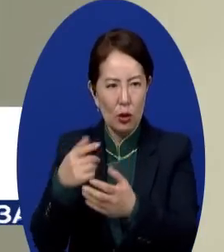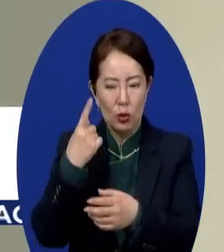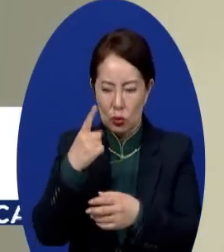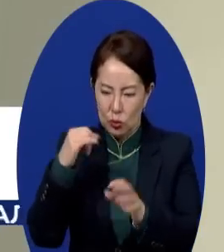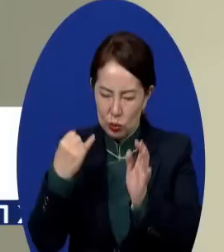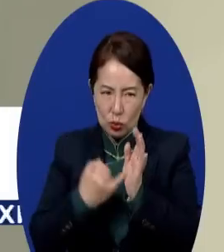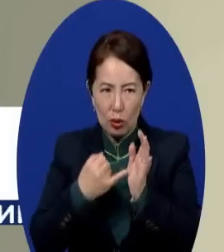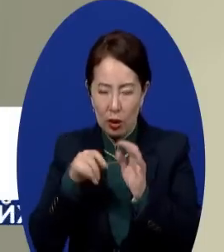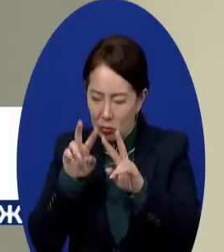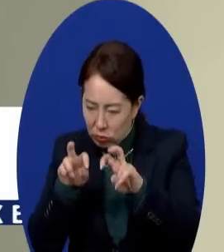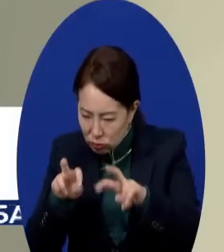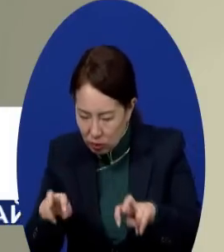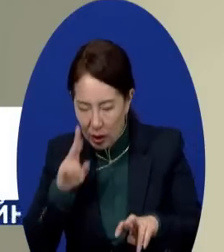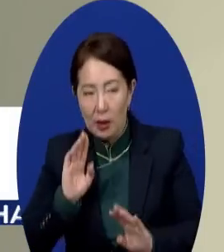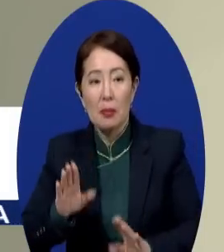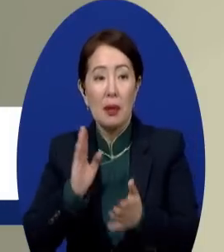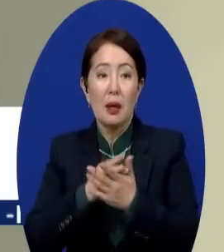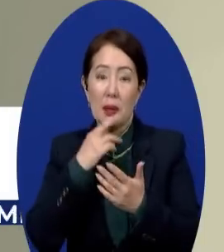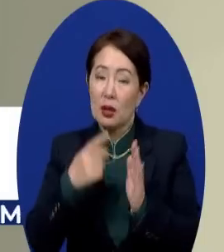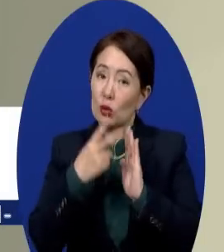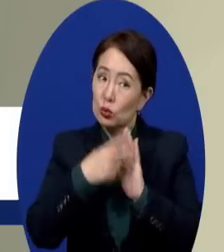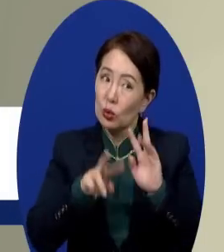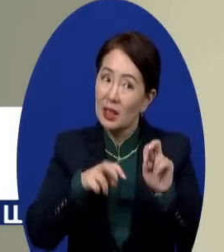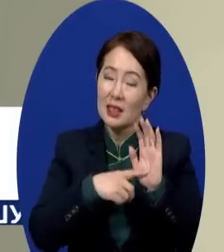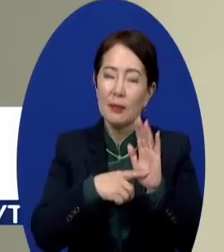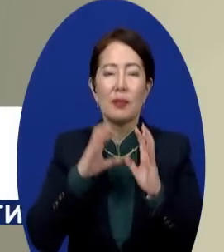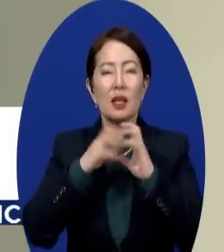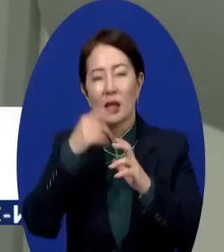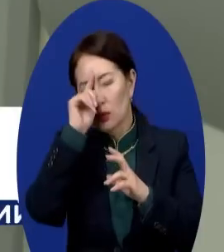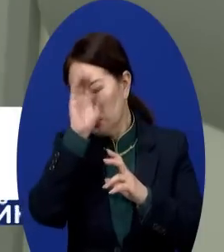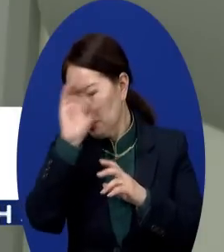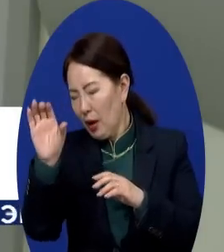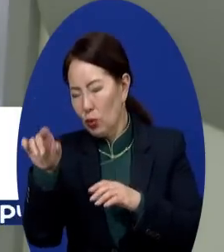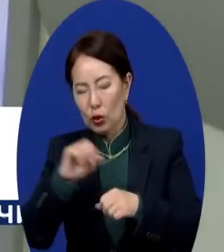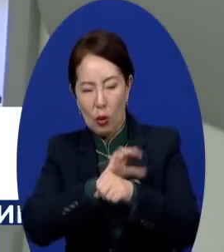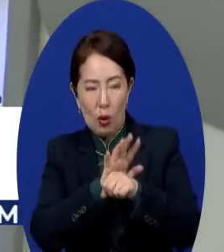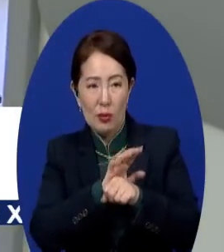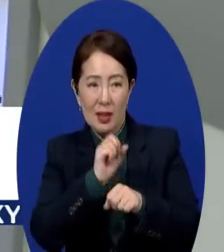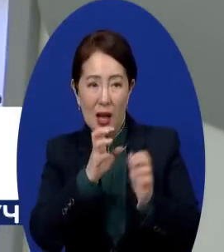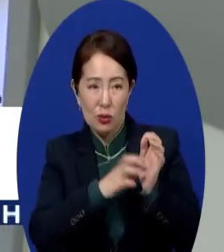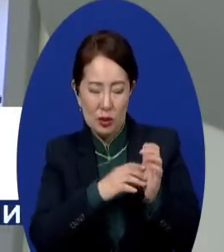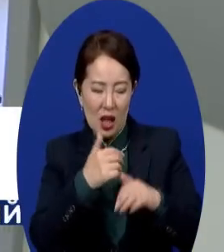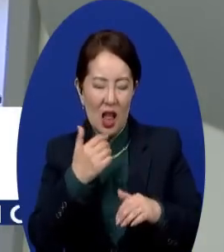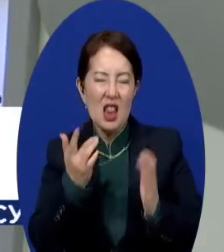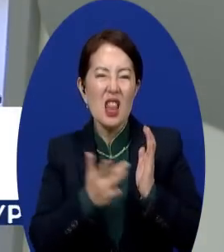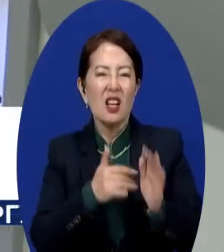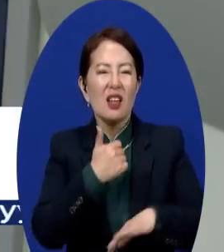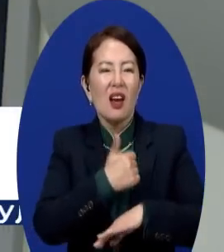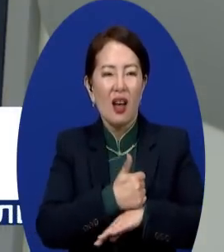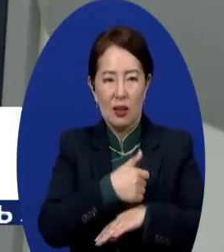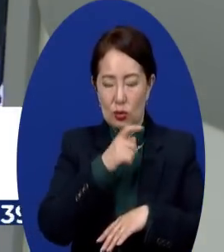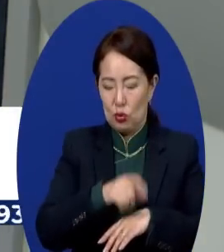106 тохиолдлыг судалж байгааг мэдэгдээд байна. За Дэлхийн эрүүл мэндийн байгууллагын COVID-19 цар тахлын техникийн ахлагч доктор Мария